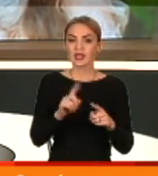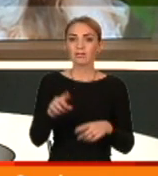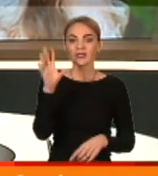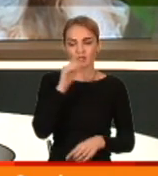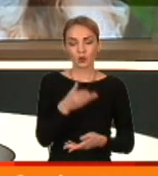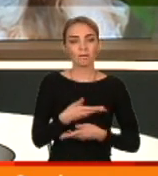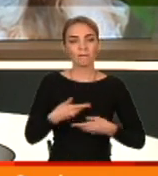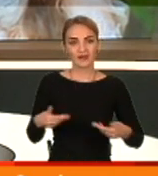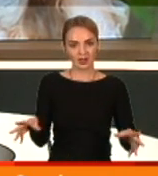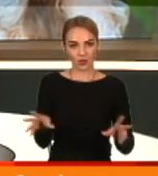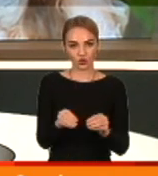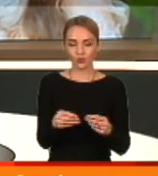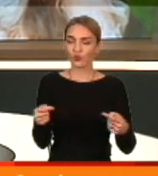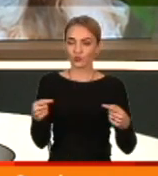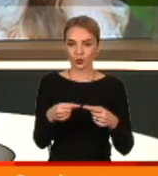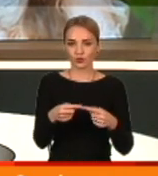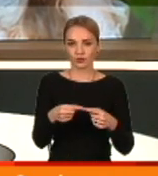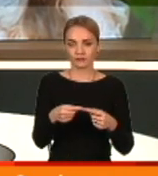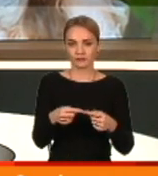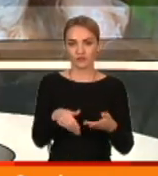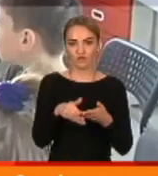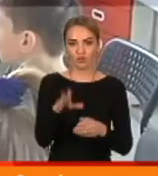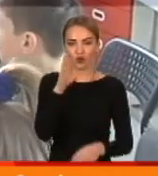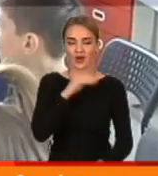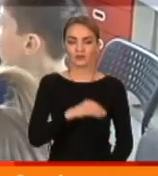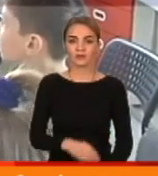силу, то ми всі разом точно впораємося.